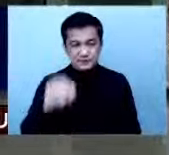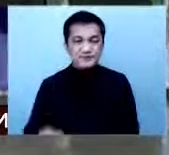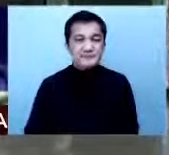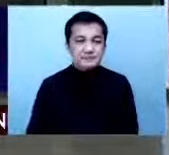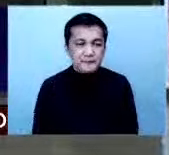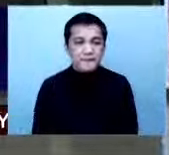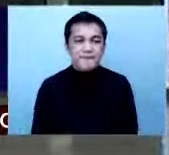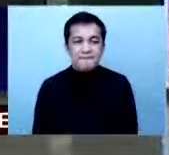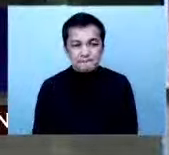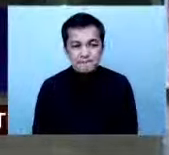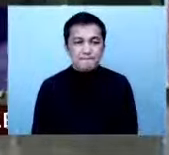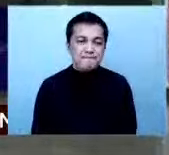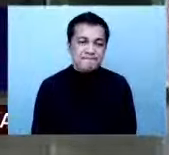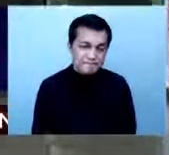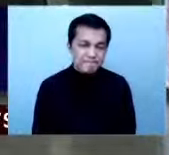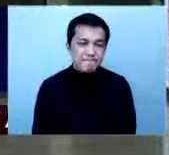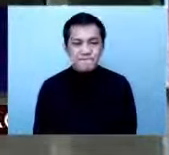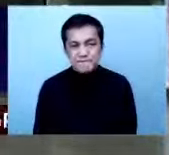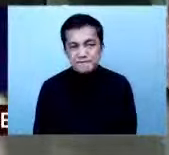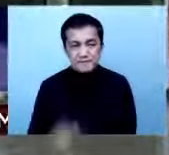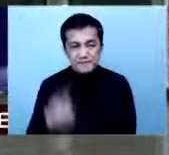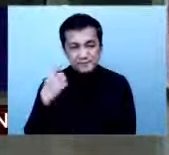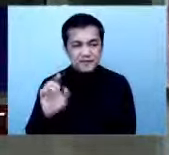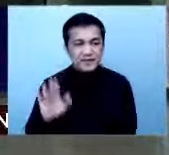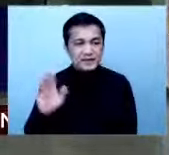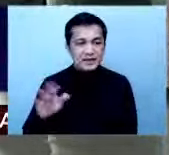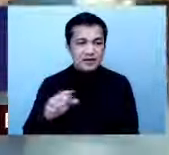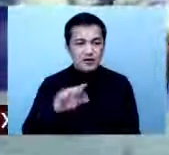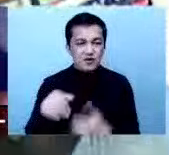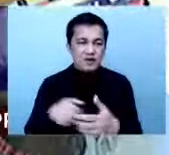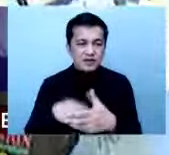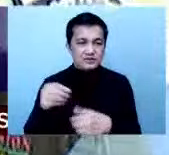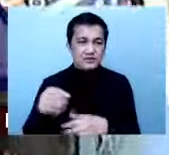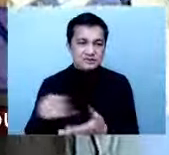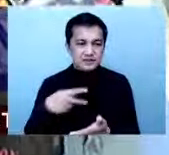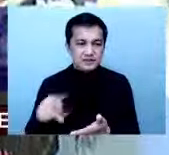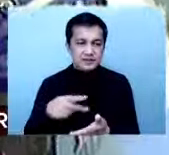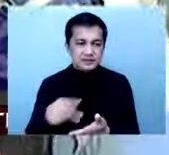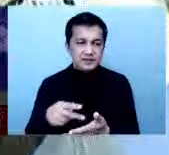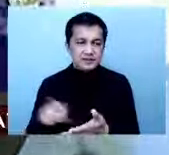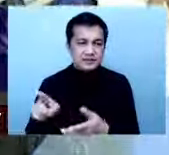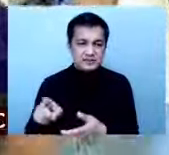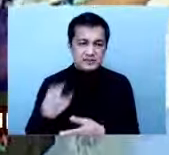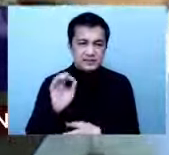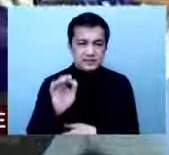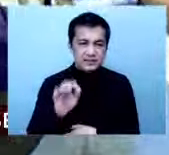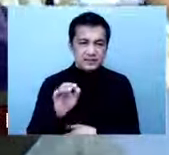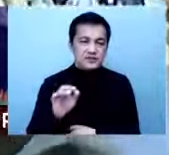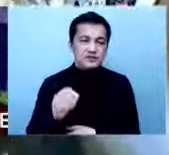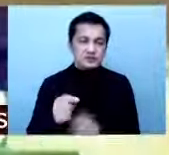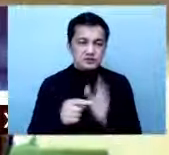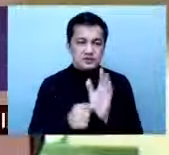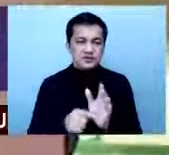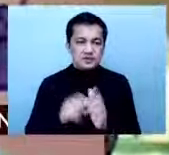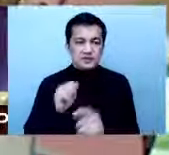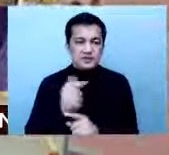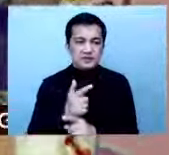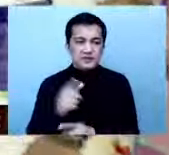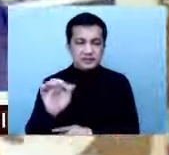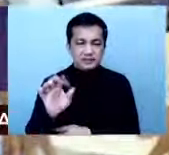Boys para yan sa kanilang allout katawan sa the signs 90 superh sa April 19 sa